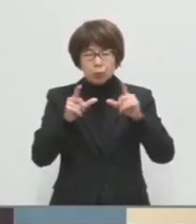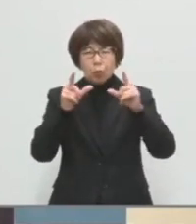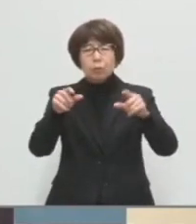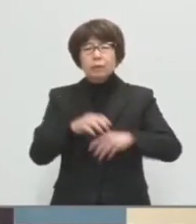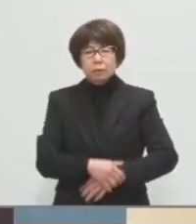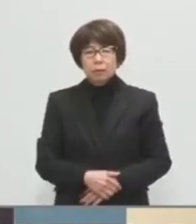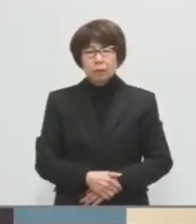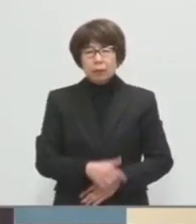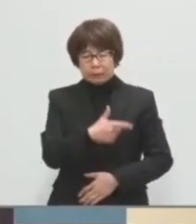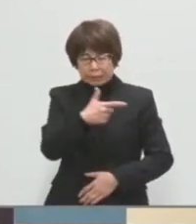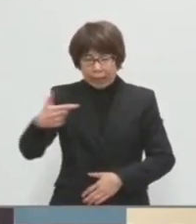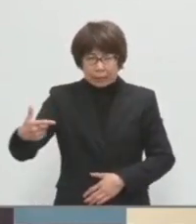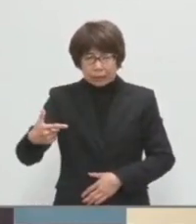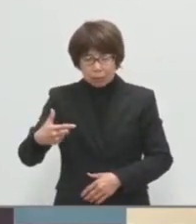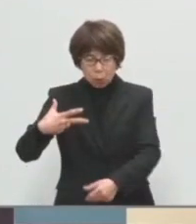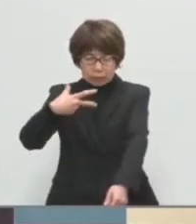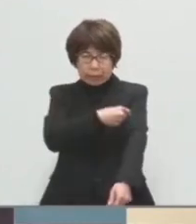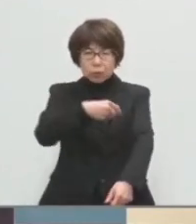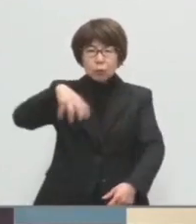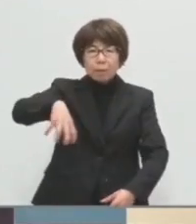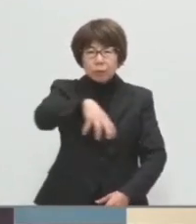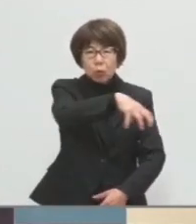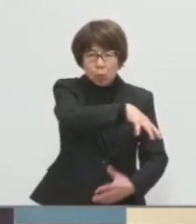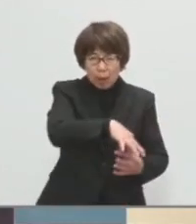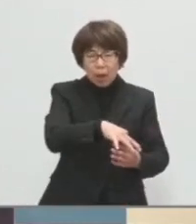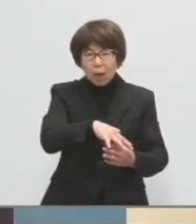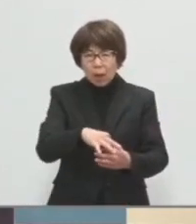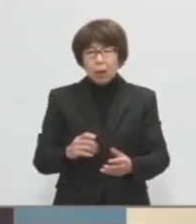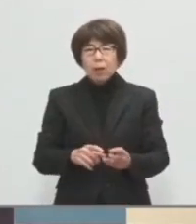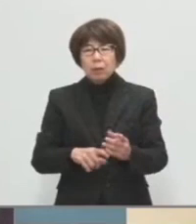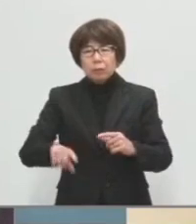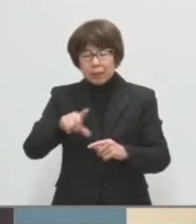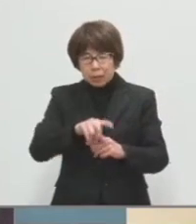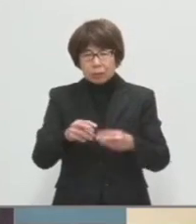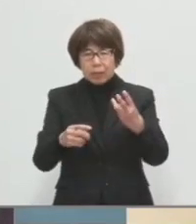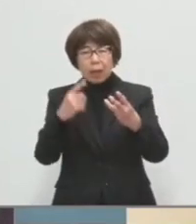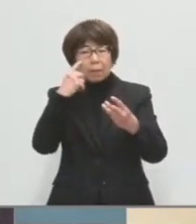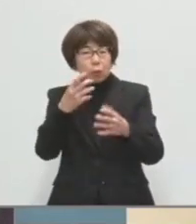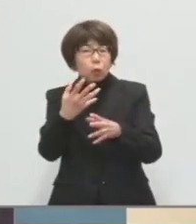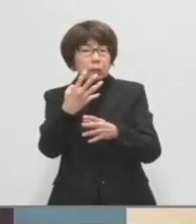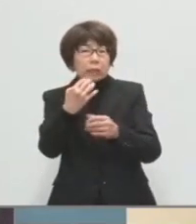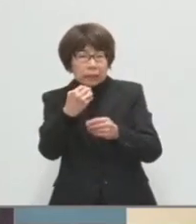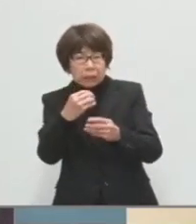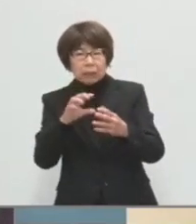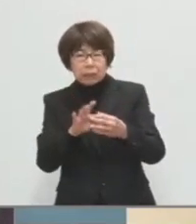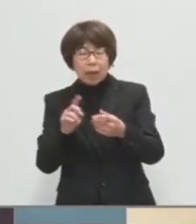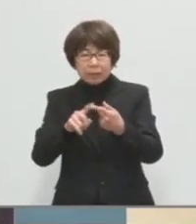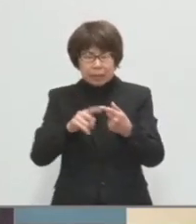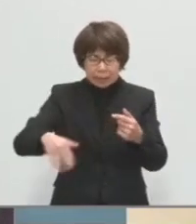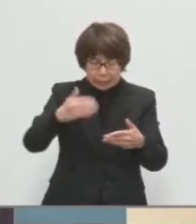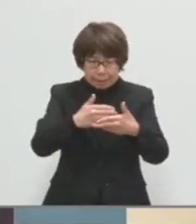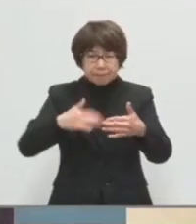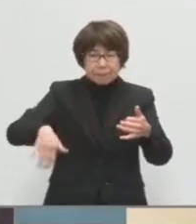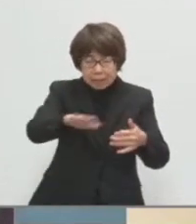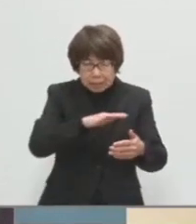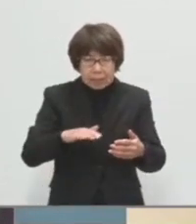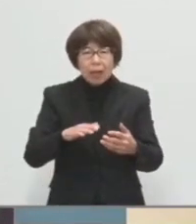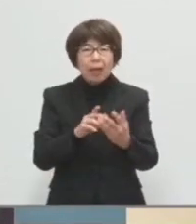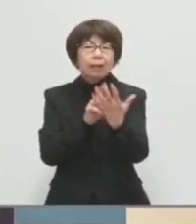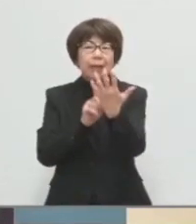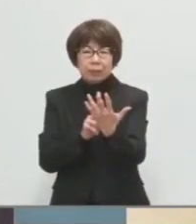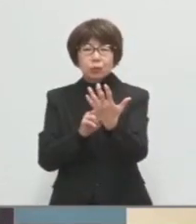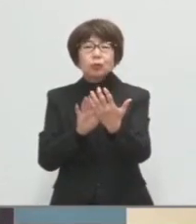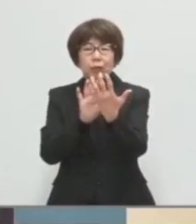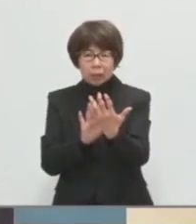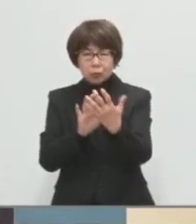摂取会場は追加接種の時期を迎えたすべての県民の皆様が対象ですまた使用する爆沈は